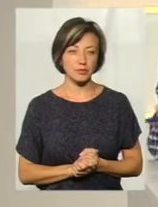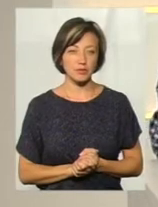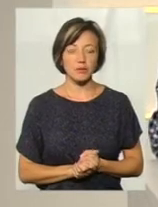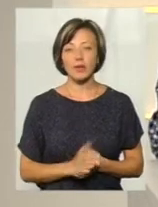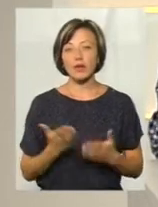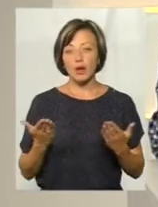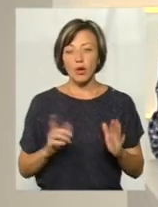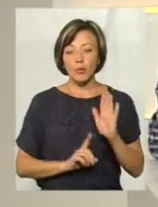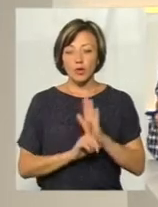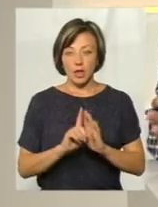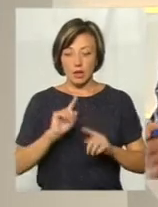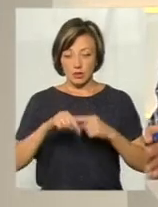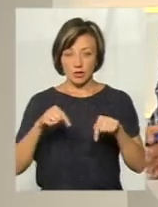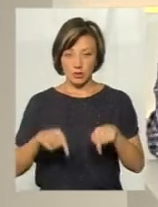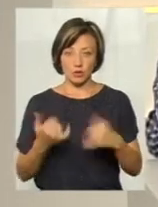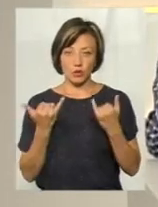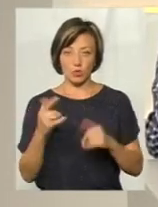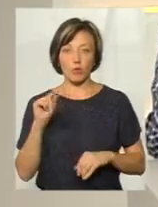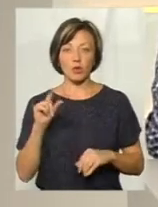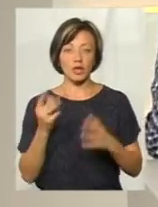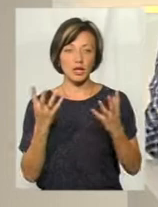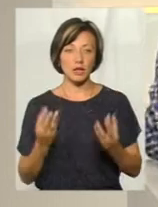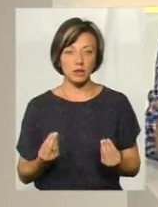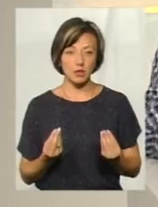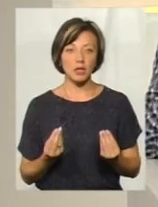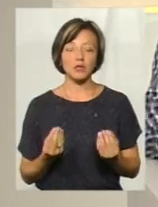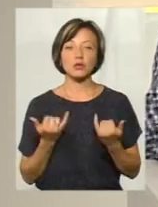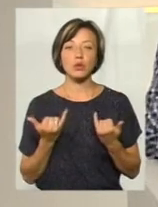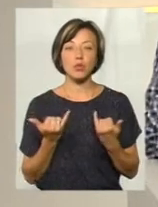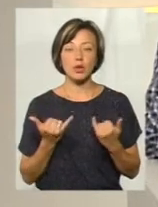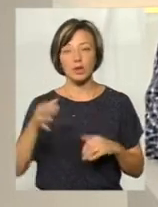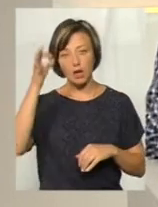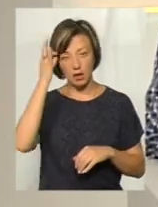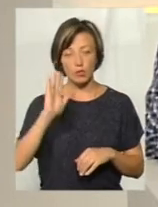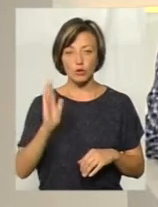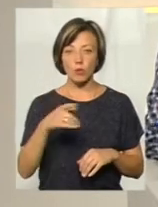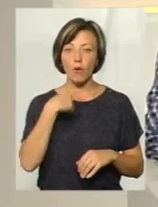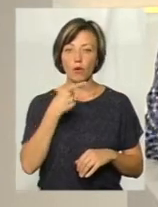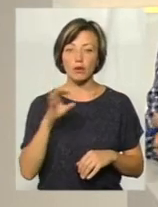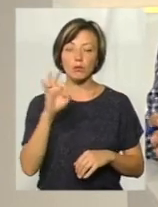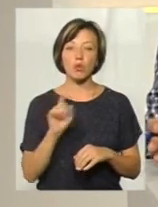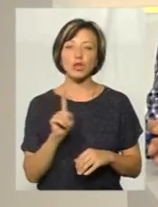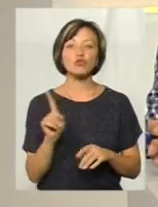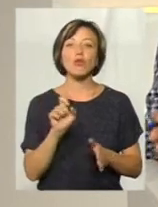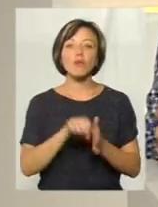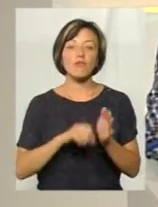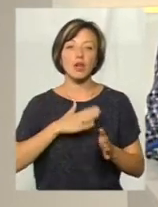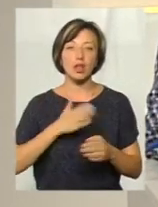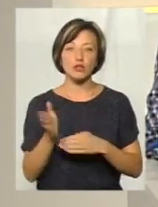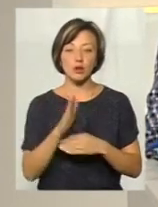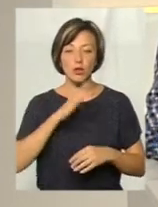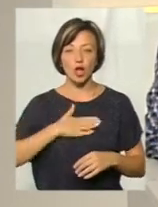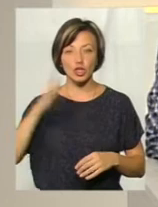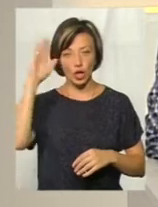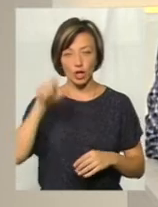Ну, початок наступного тижня вже настав, сьогодні понеділок. Ну, я сьогодні, нагадаю, будемо говорити про те, що все ж таки, що вбиває нашу рибу в наших річках.